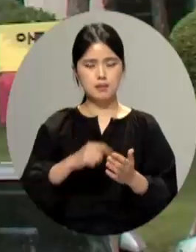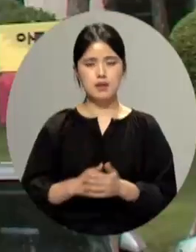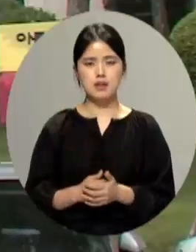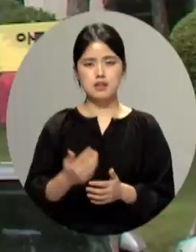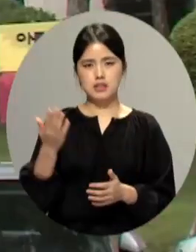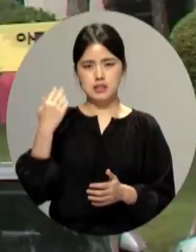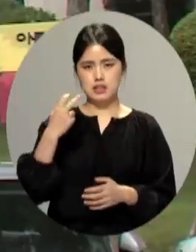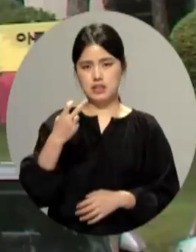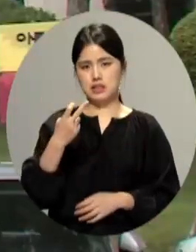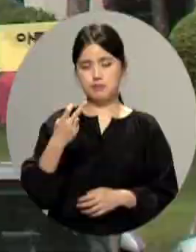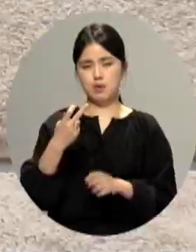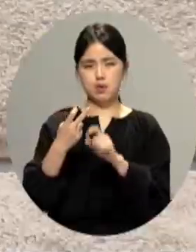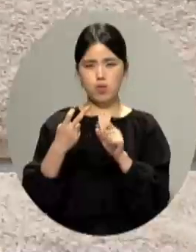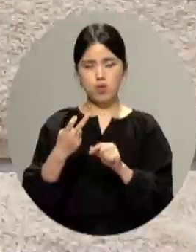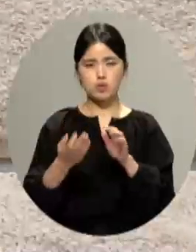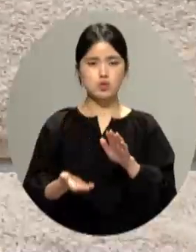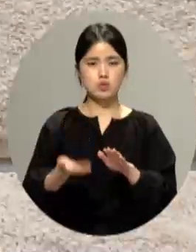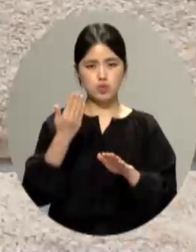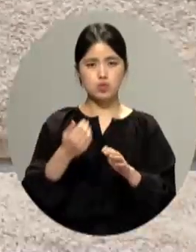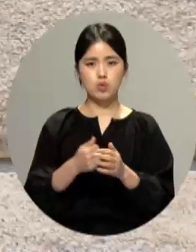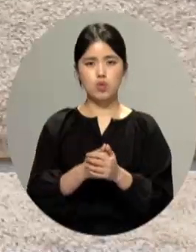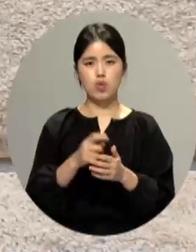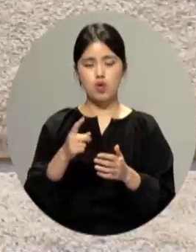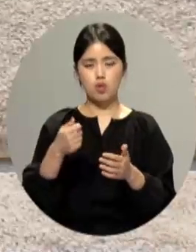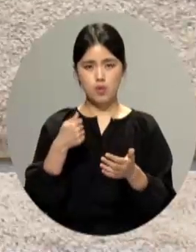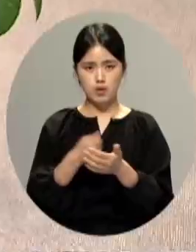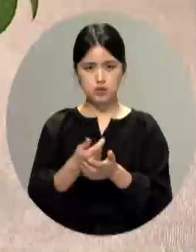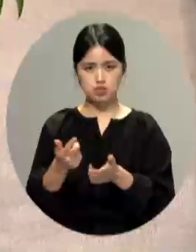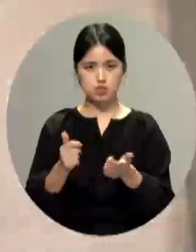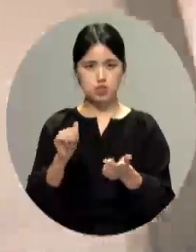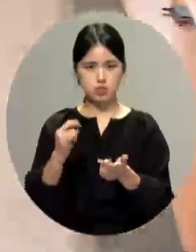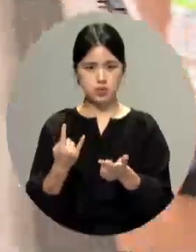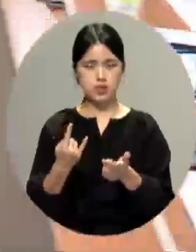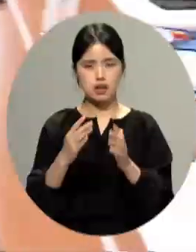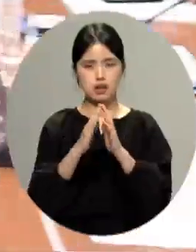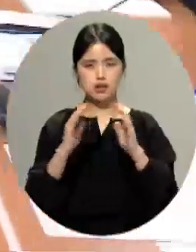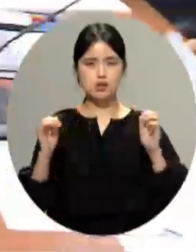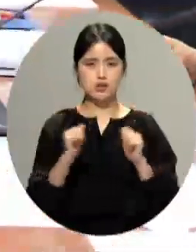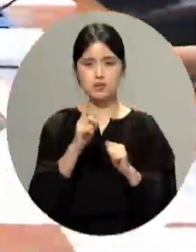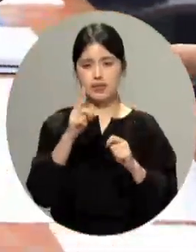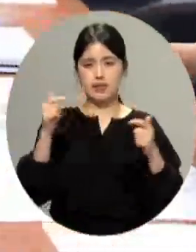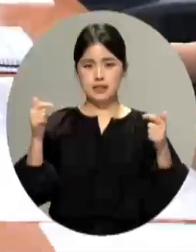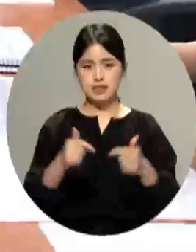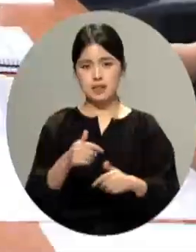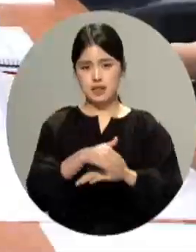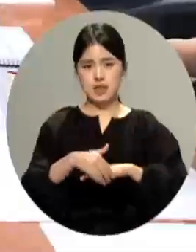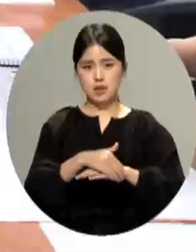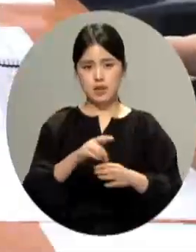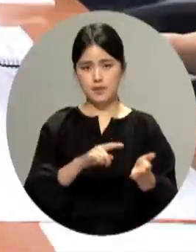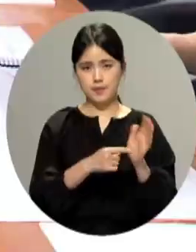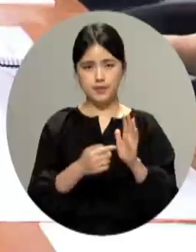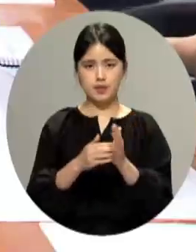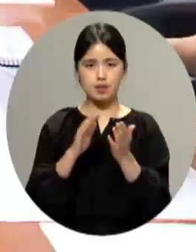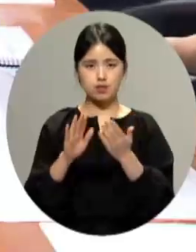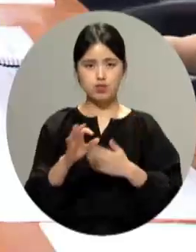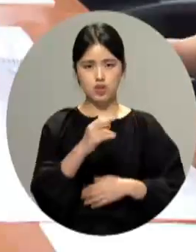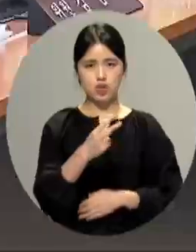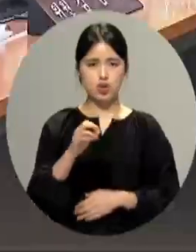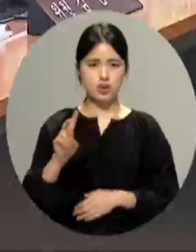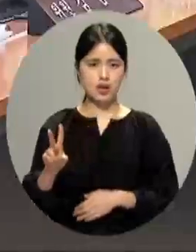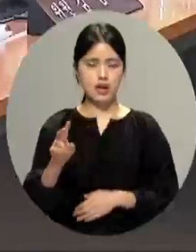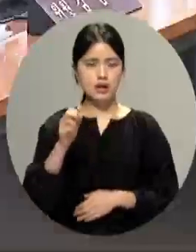지난해 12월 초 중앙선관위 선거구 획정위원회가 전북 한석 감축안을 내놓은 뒤 여야가 세 달